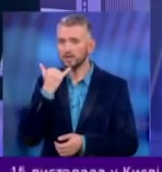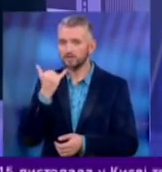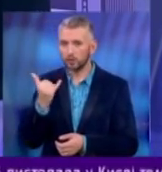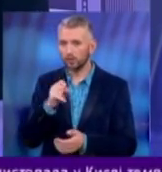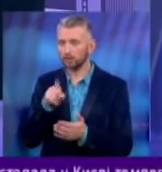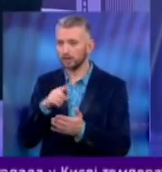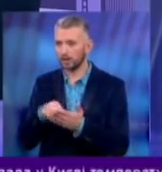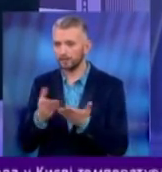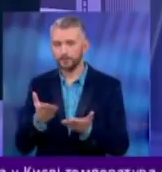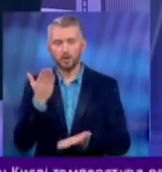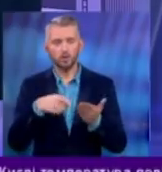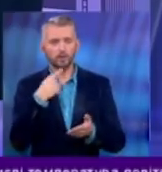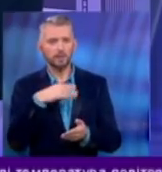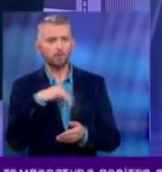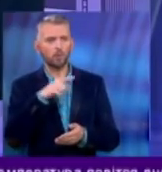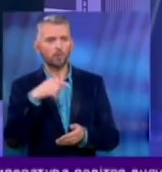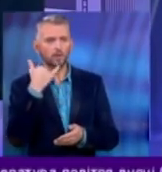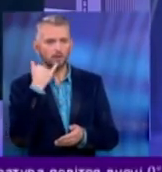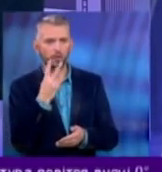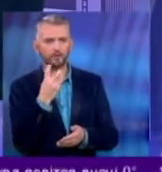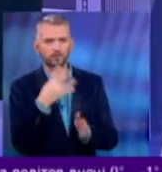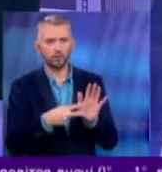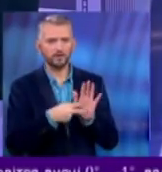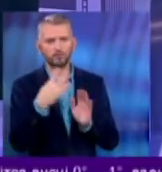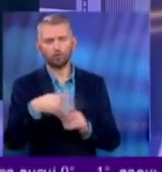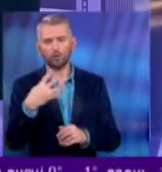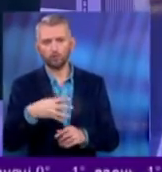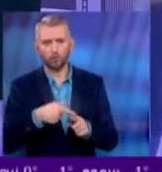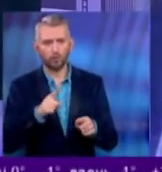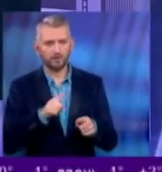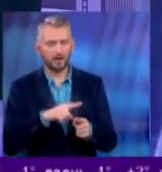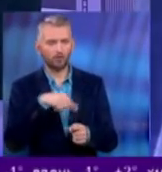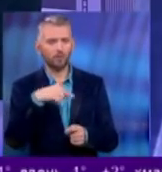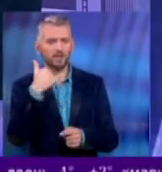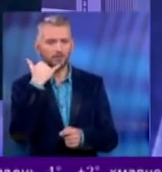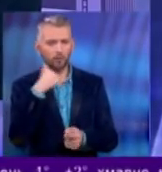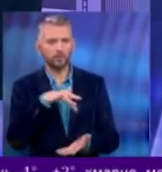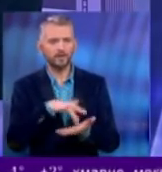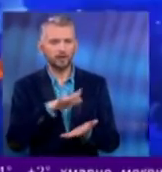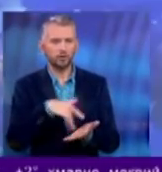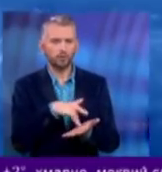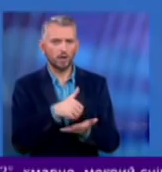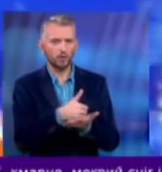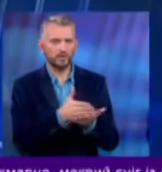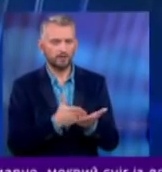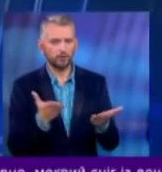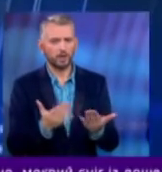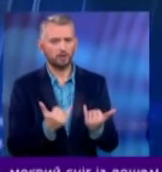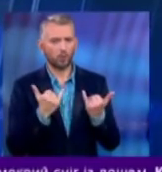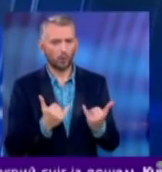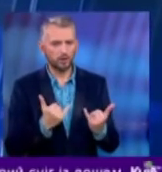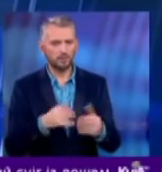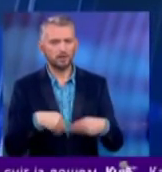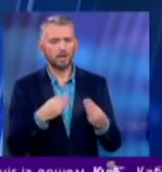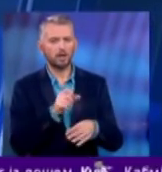питання. Якщо казати про номер телефону 247-40-40, то це є номер телефону Центру комунального сервісу, який сьогодні